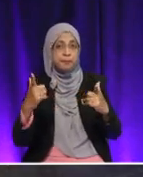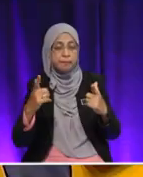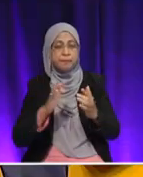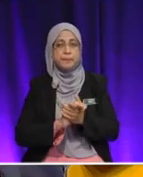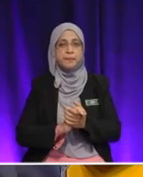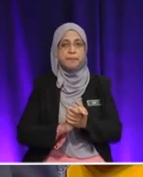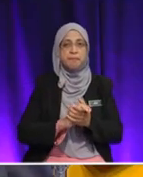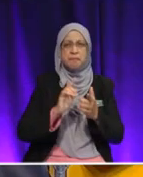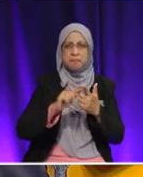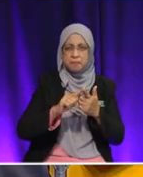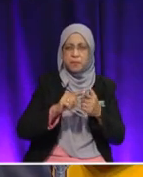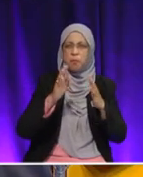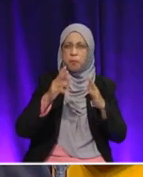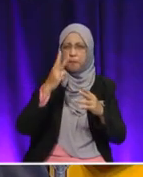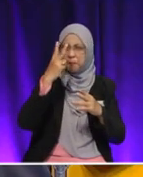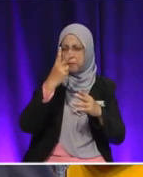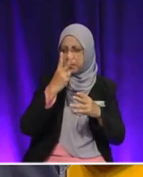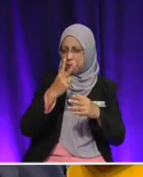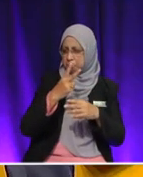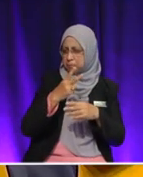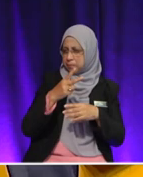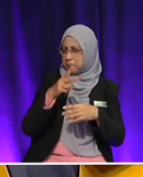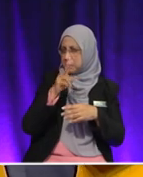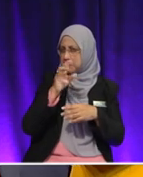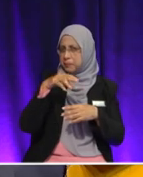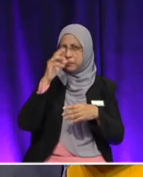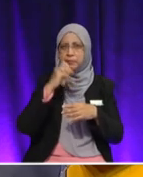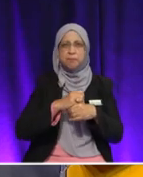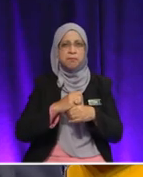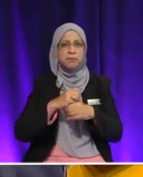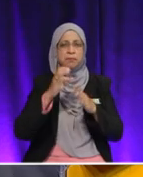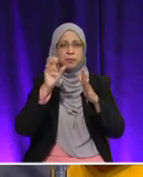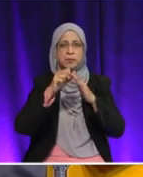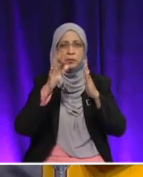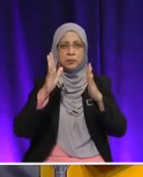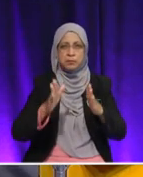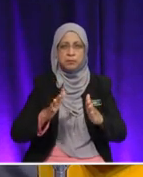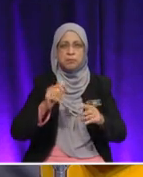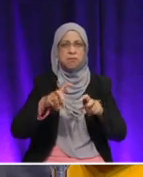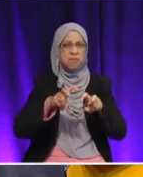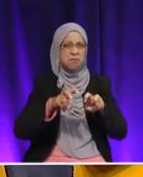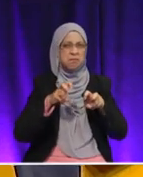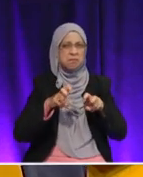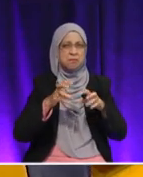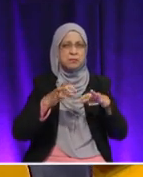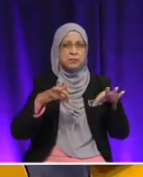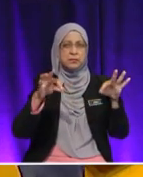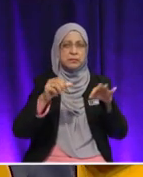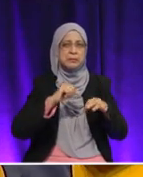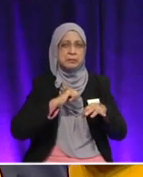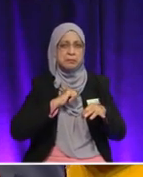akan dipandang rendah oleh masyarakat mungkin kita akan menjadi seorang yang selfies mementingkan